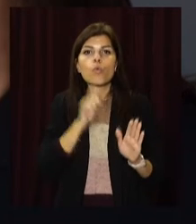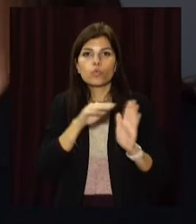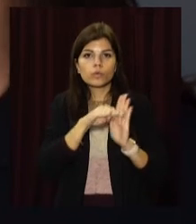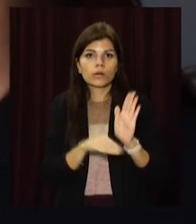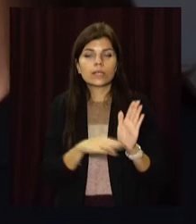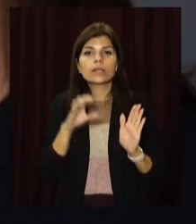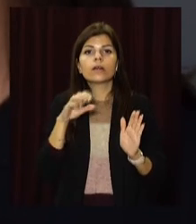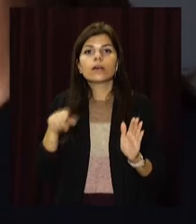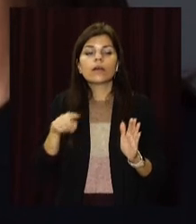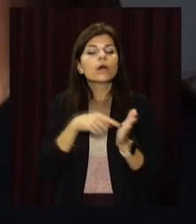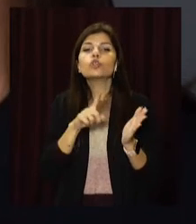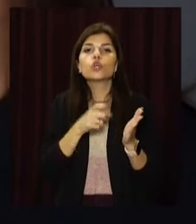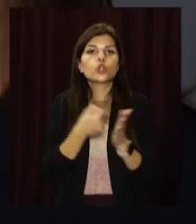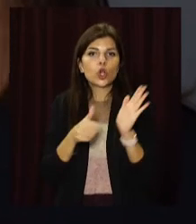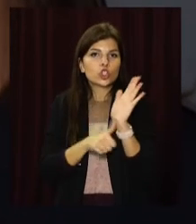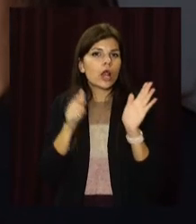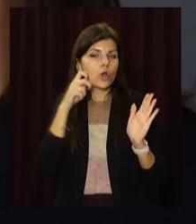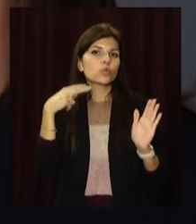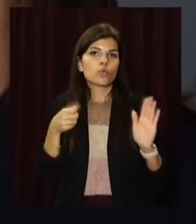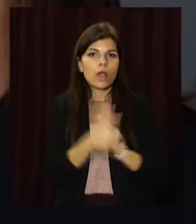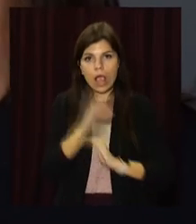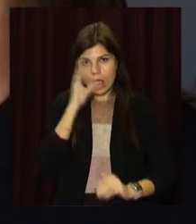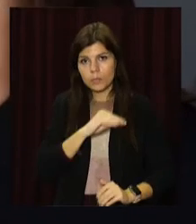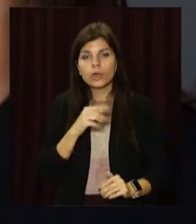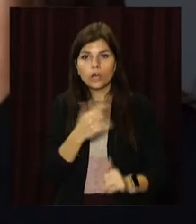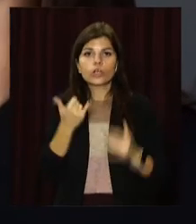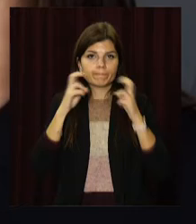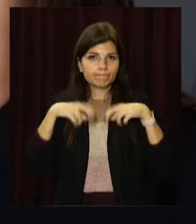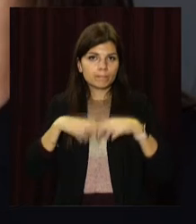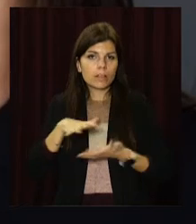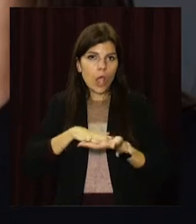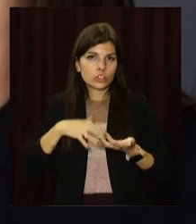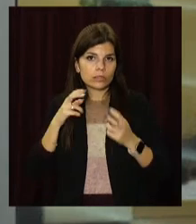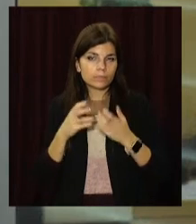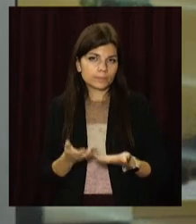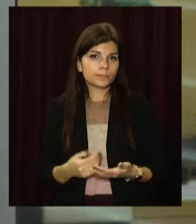України. Санкція статті передбачає до 6 років позбавлення волі. Слідчі дії тривають.